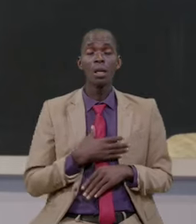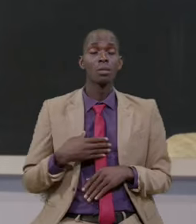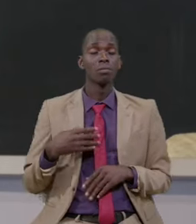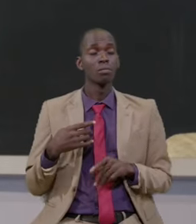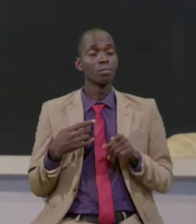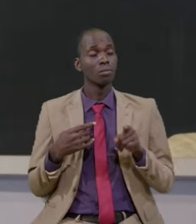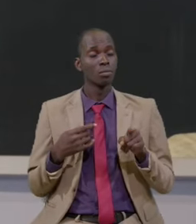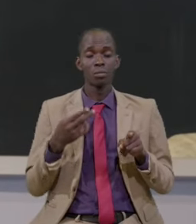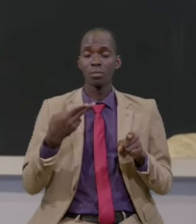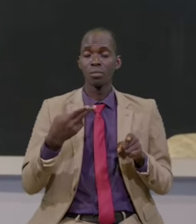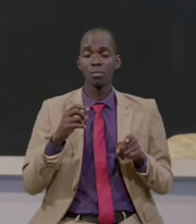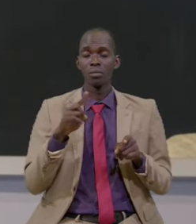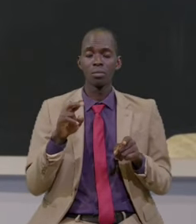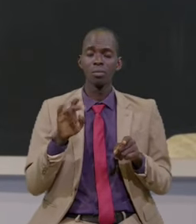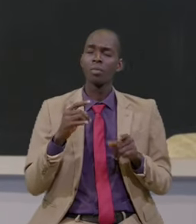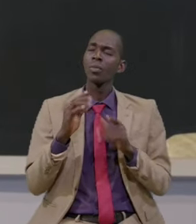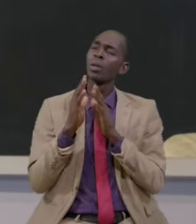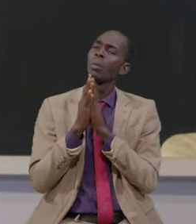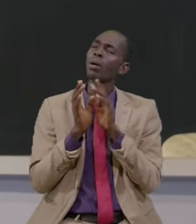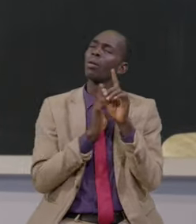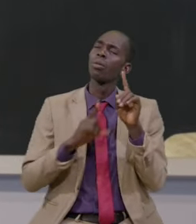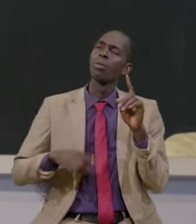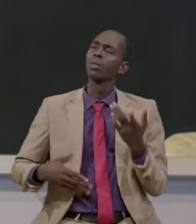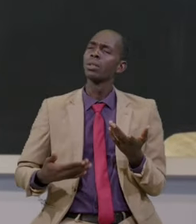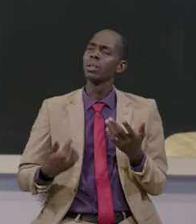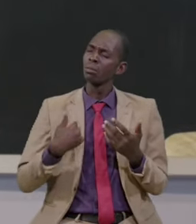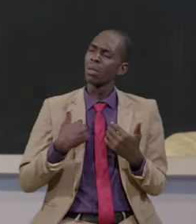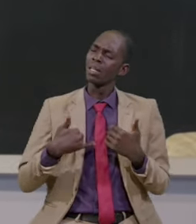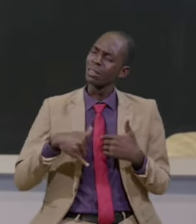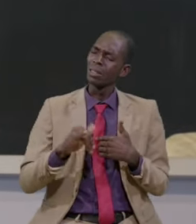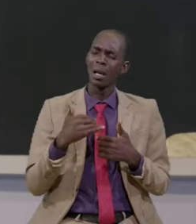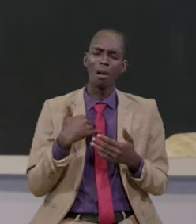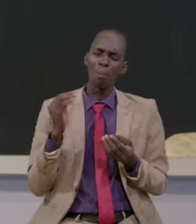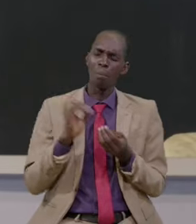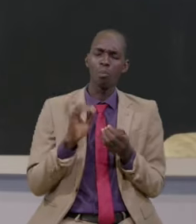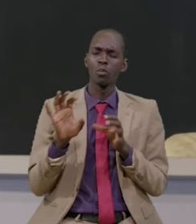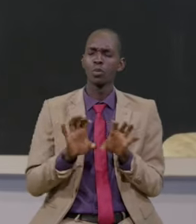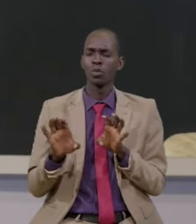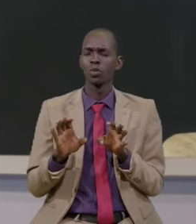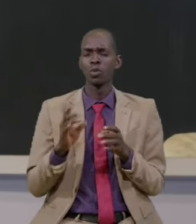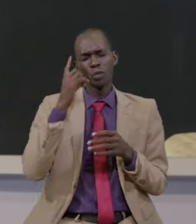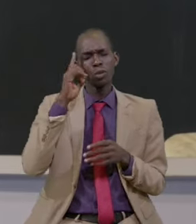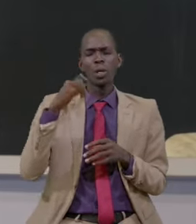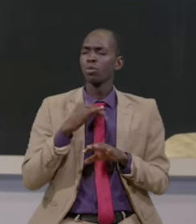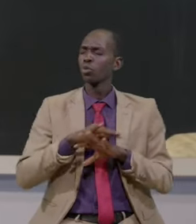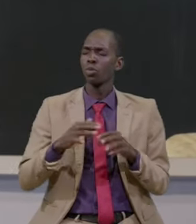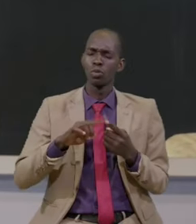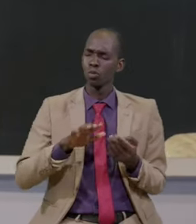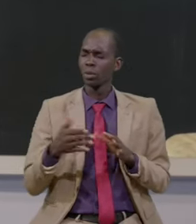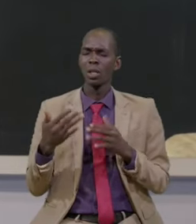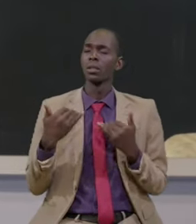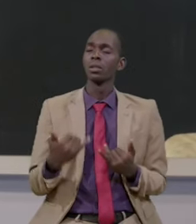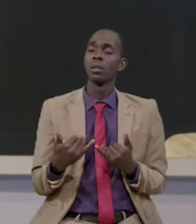Ézéchias a dit, Seigneur, j'ai encore quelque chose à faire pour toi ici-bas. Je ne veux pas partir maintenant. Et tu as